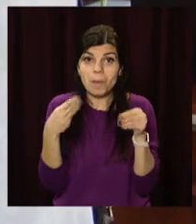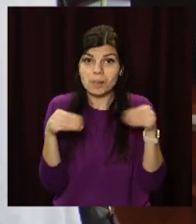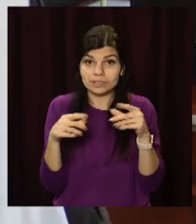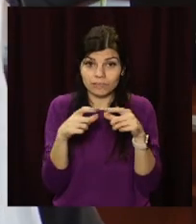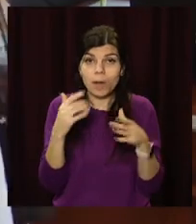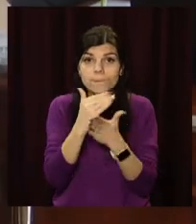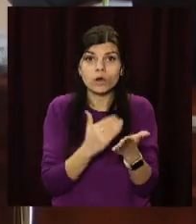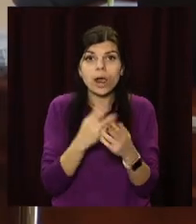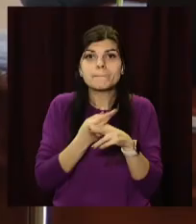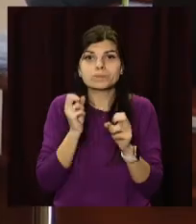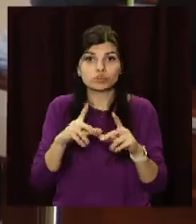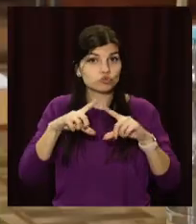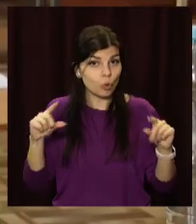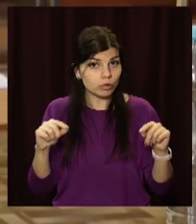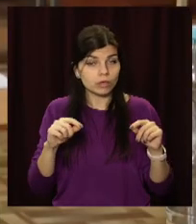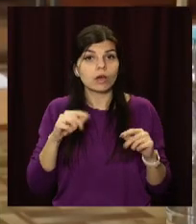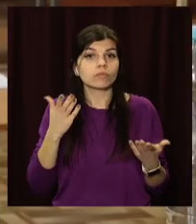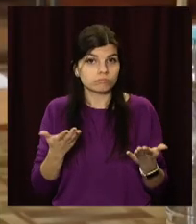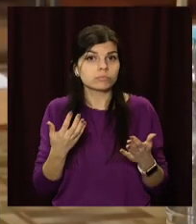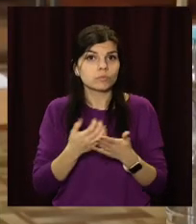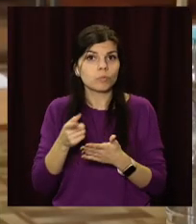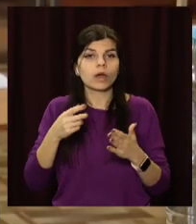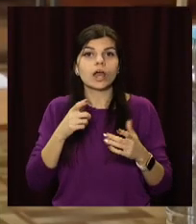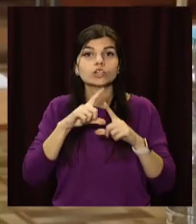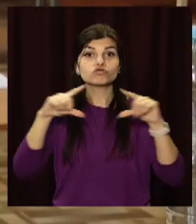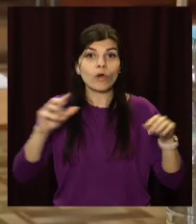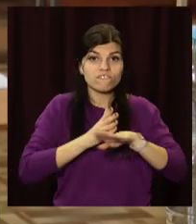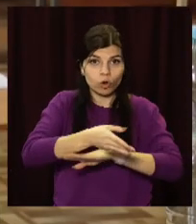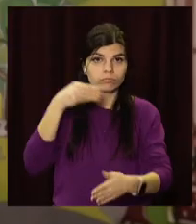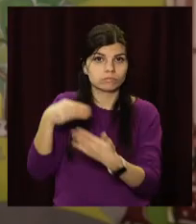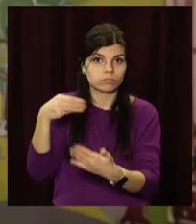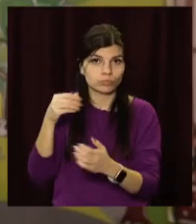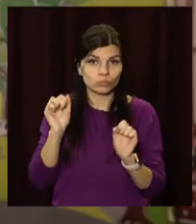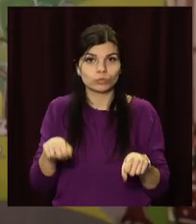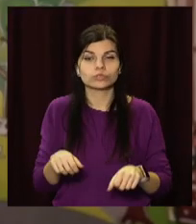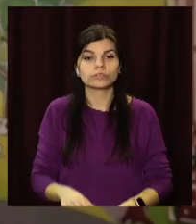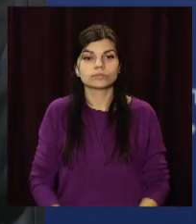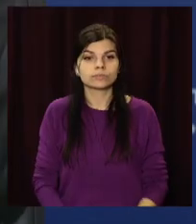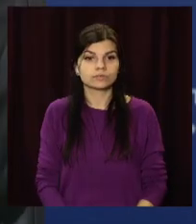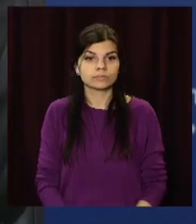запроваджена за програмою «Безпечна школа», тож слугує і пропуском до навчального закладу.